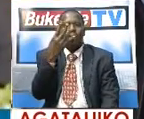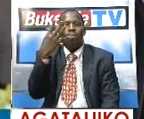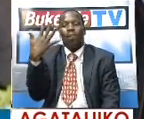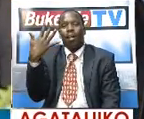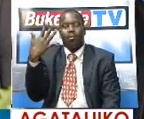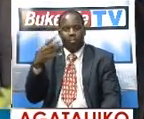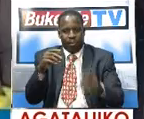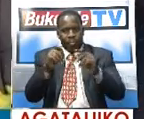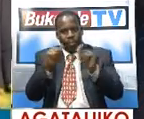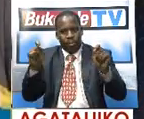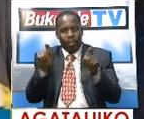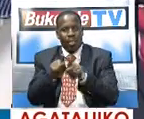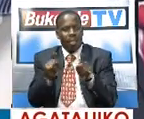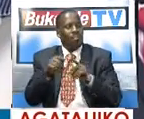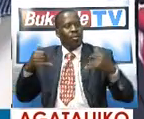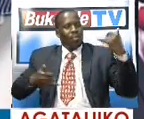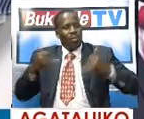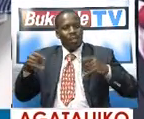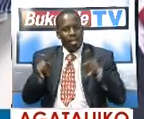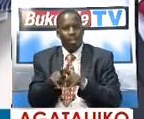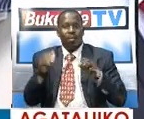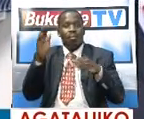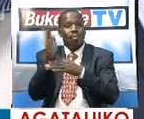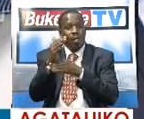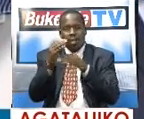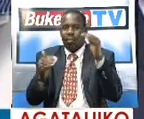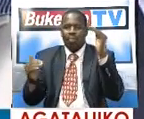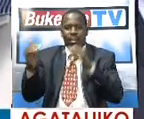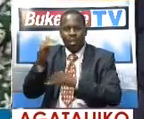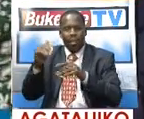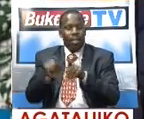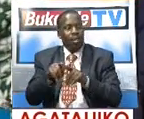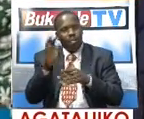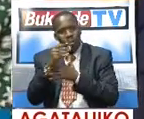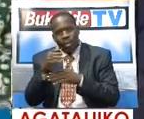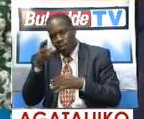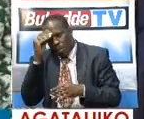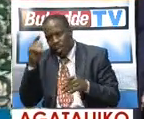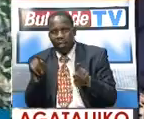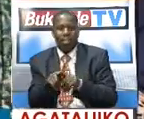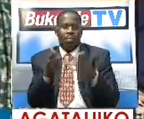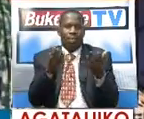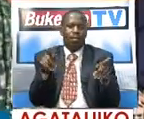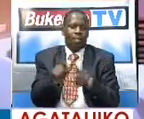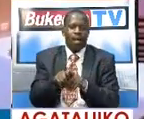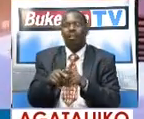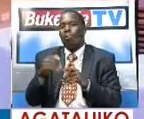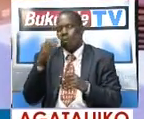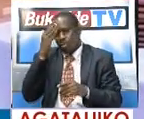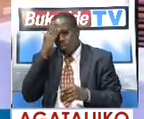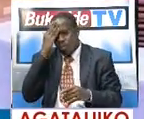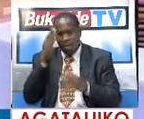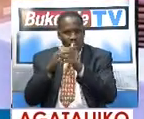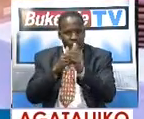1945. Ebijaguzo bino byetabiddwako ne minisita w'ebyemizannyo Charles Bakabulindi, Supreme Mufti Sheikh Zubair Kayongo,